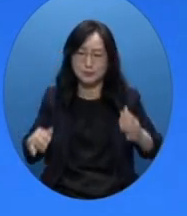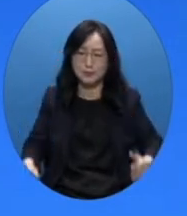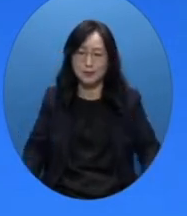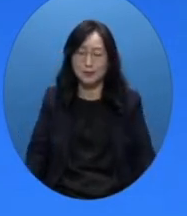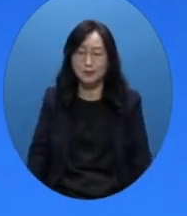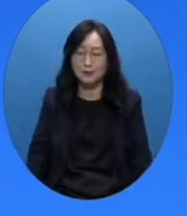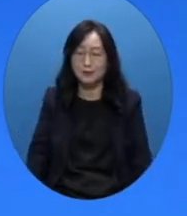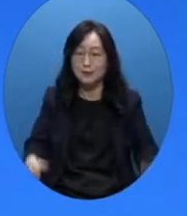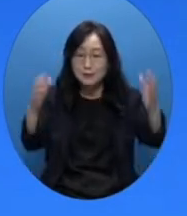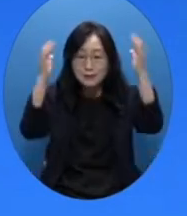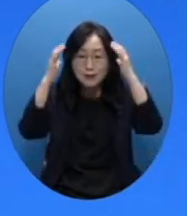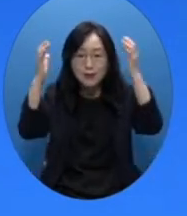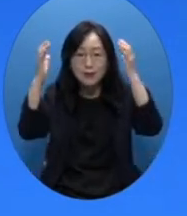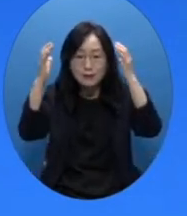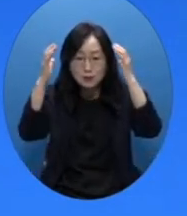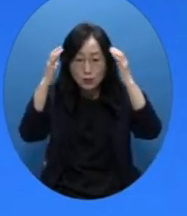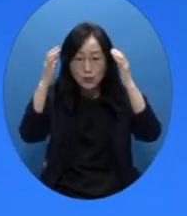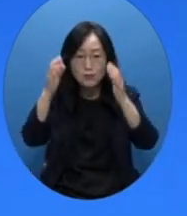이런 고통 가운데